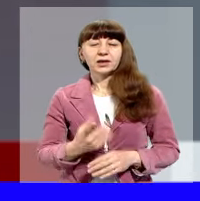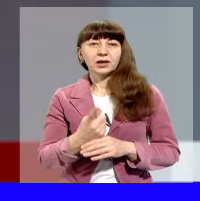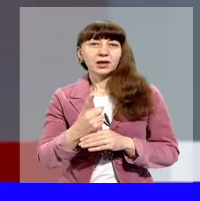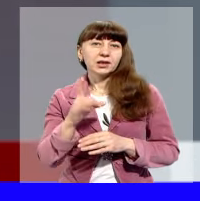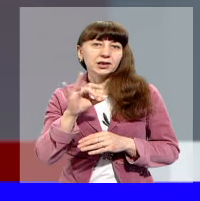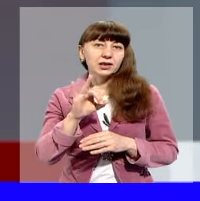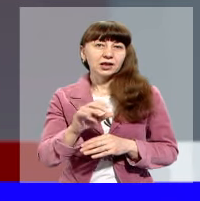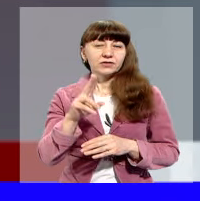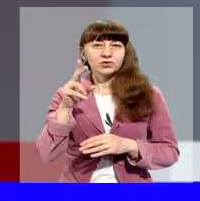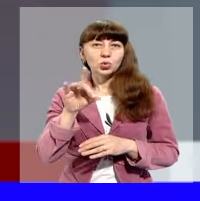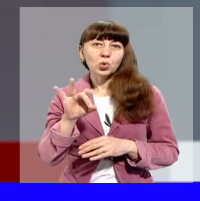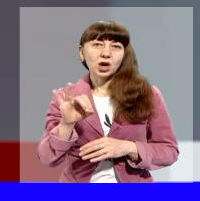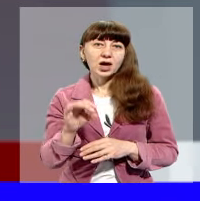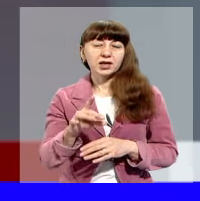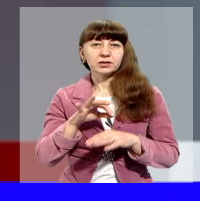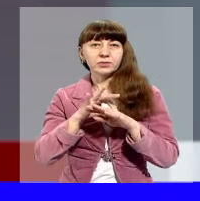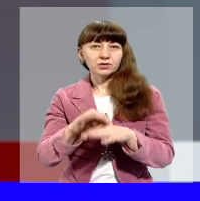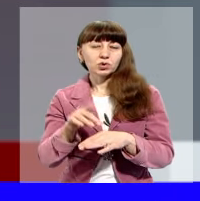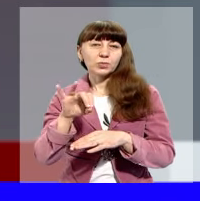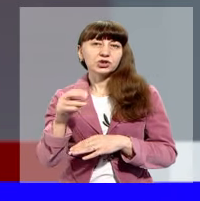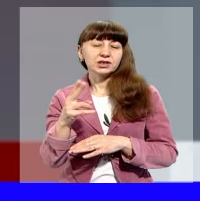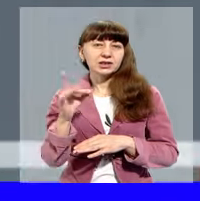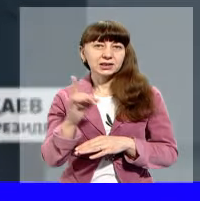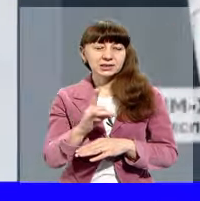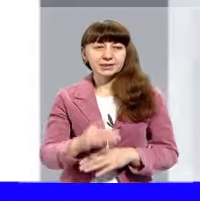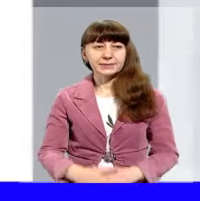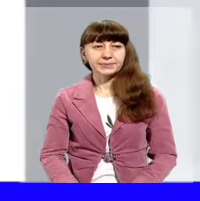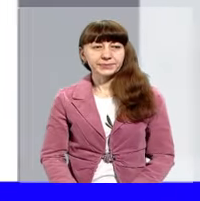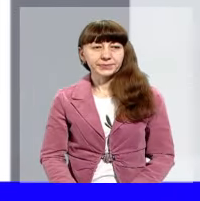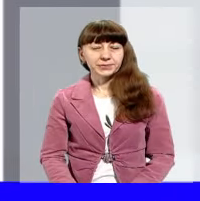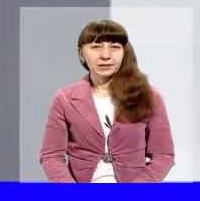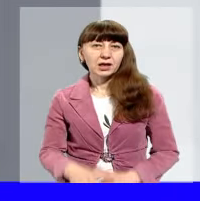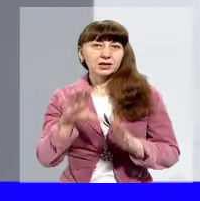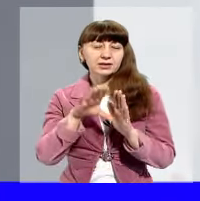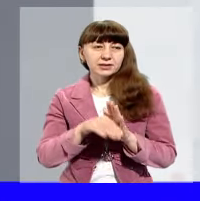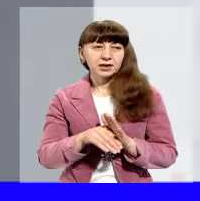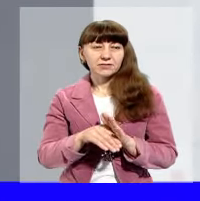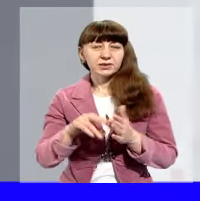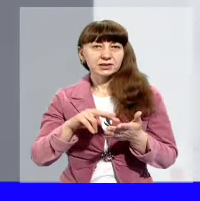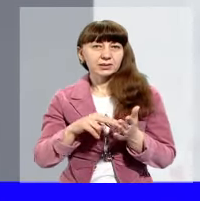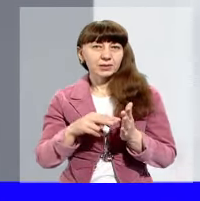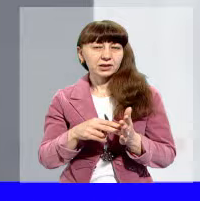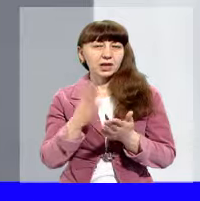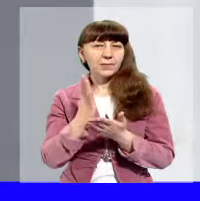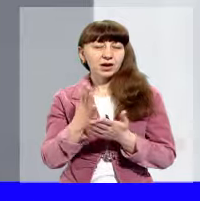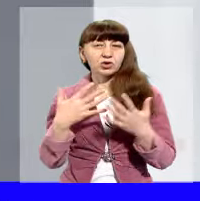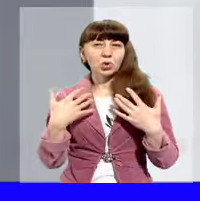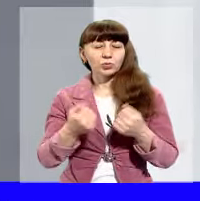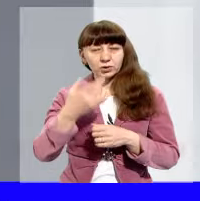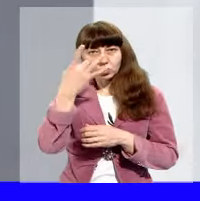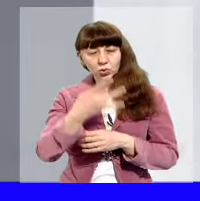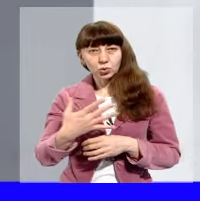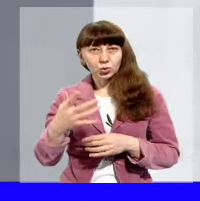мәдени байланыстарды нығайтуға және туристік ағынды арттыруға бағытталған. Сұхбатта Қарабақ тағырыбы да қозғалды. Оны қалпына келтіру ісіне